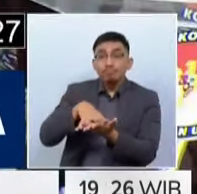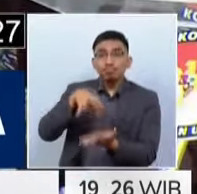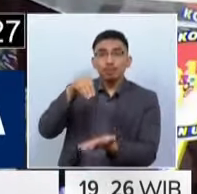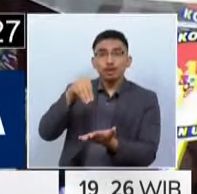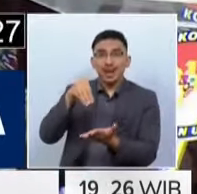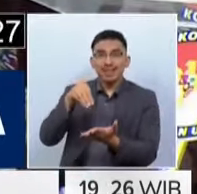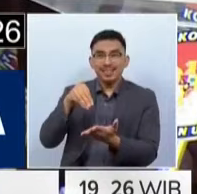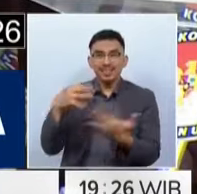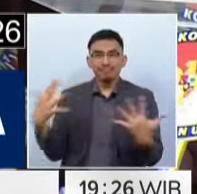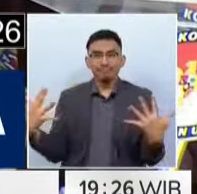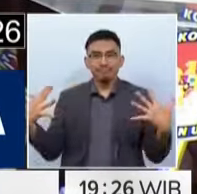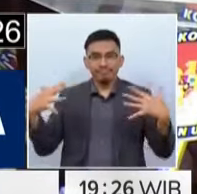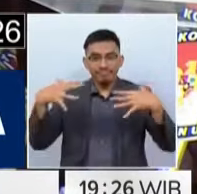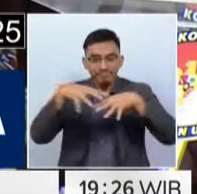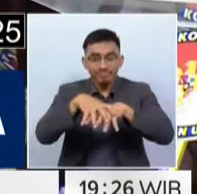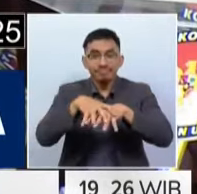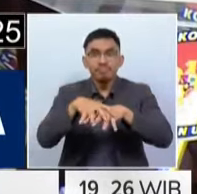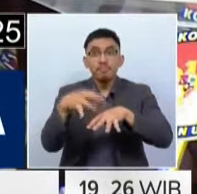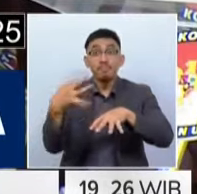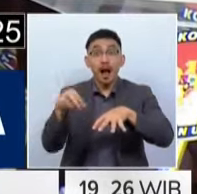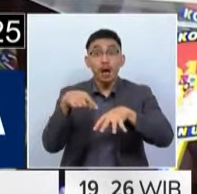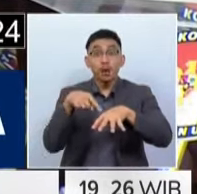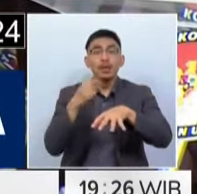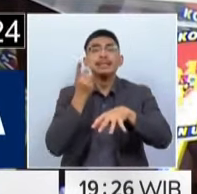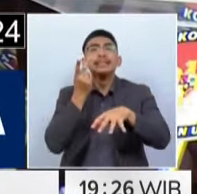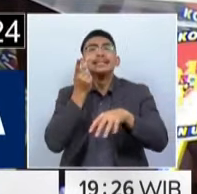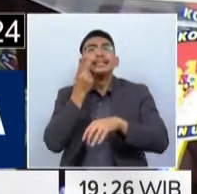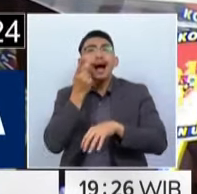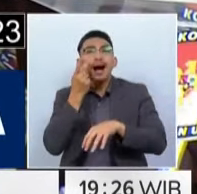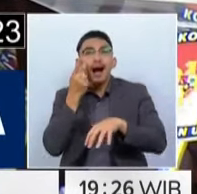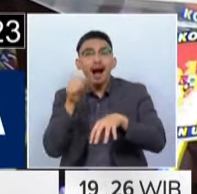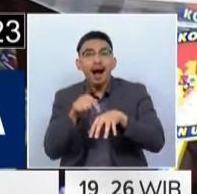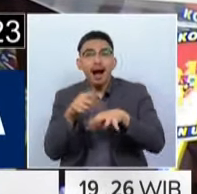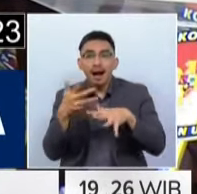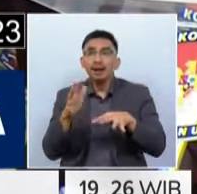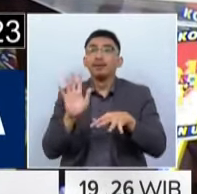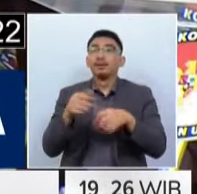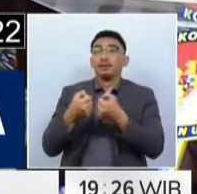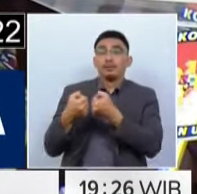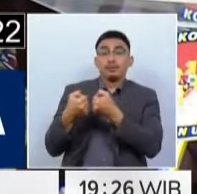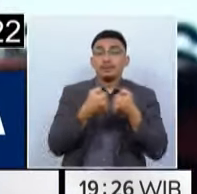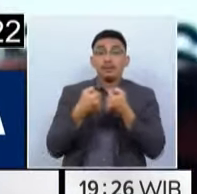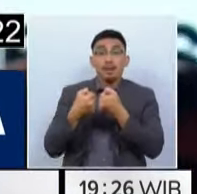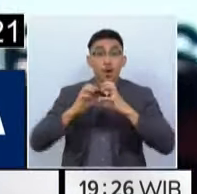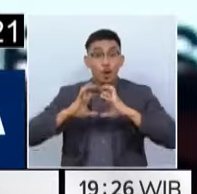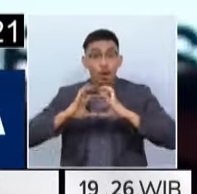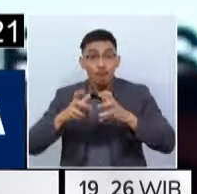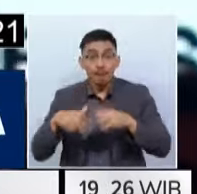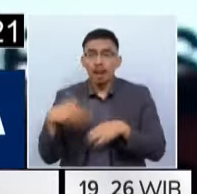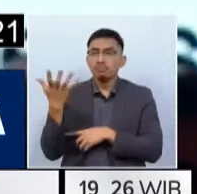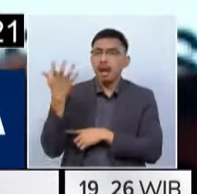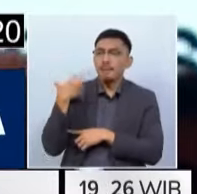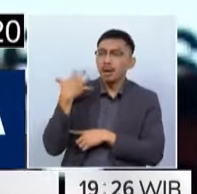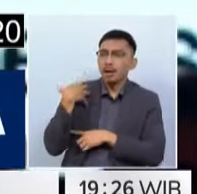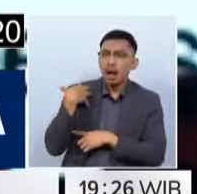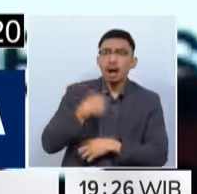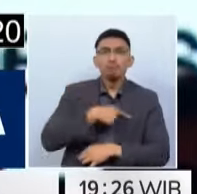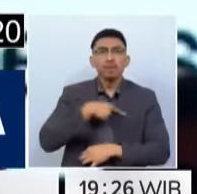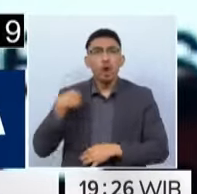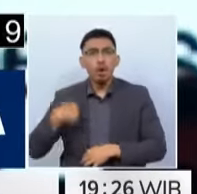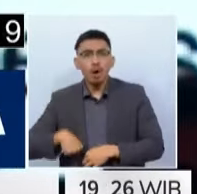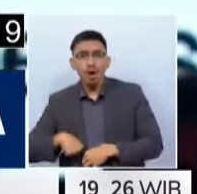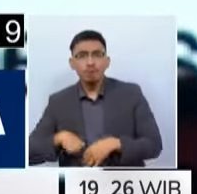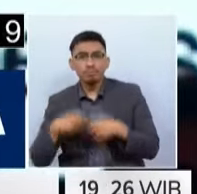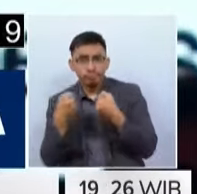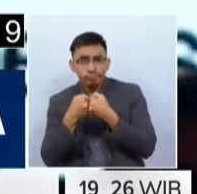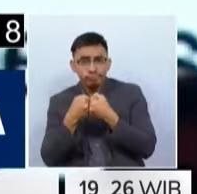ini bagian dari antisipasi terhadap tarung Global antara Amerika Serikat dan Tiongkok Untuk itulah pertahanan kita mesti masuk